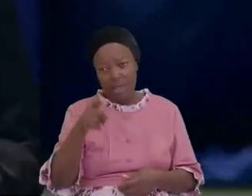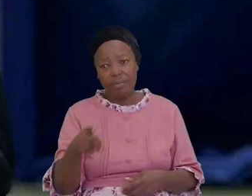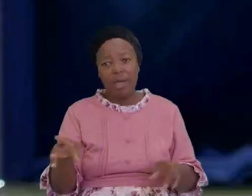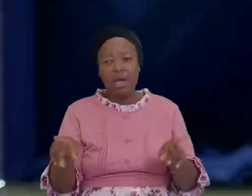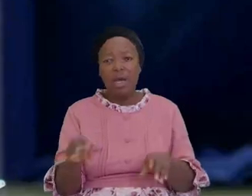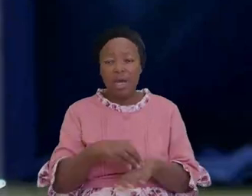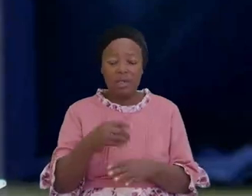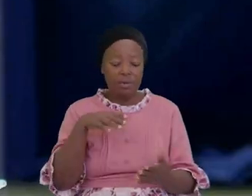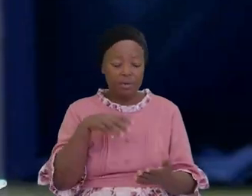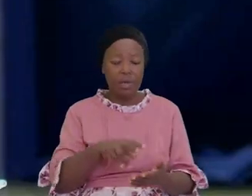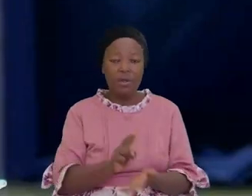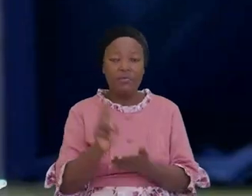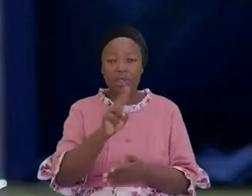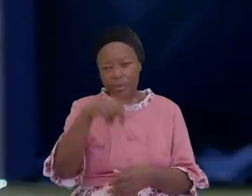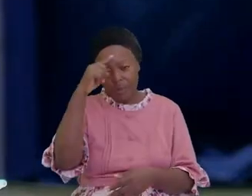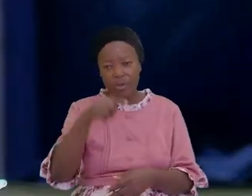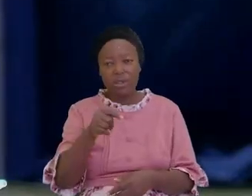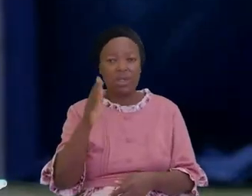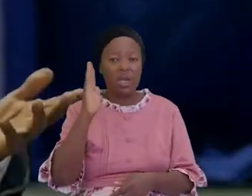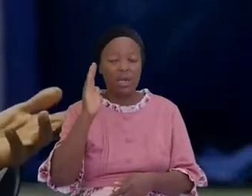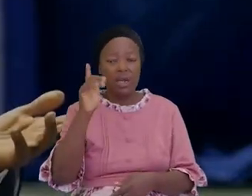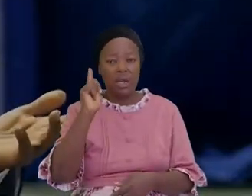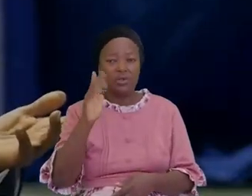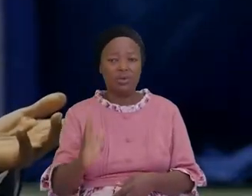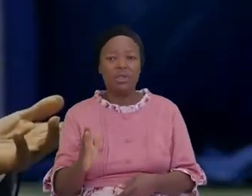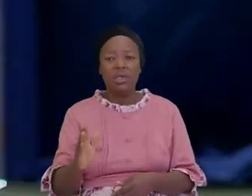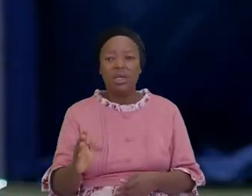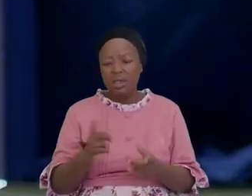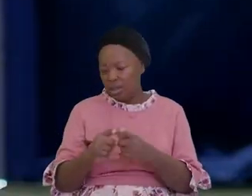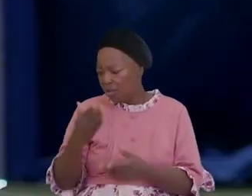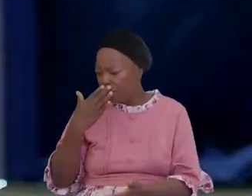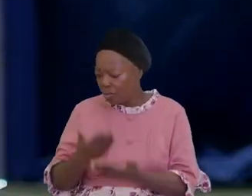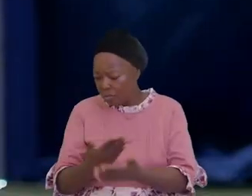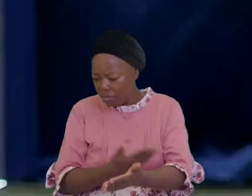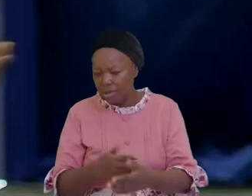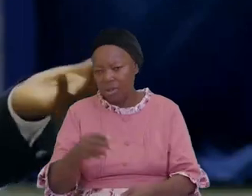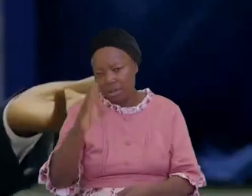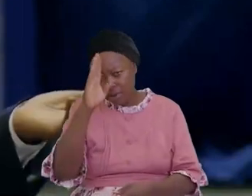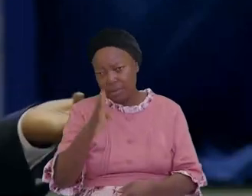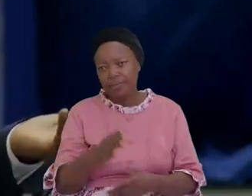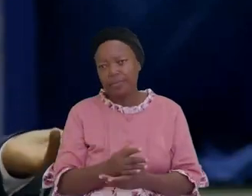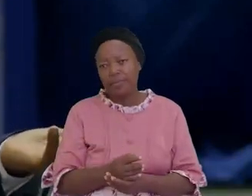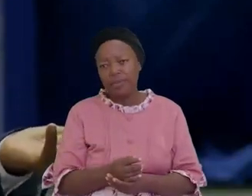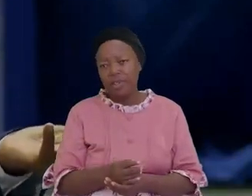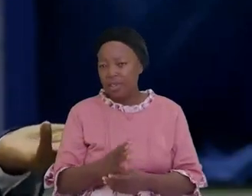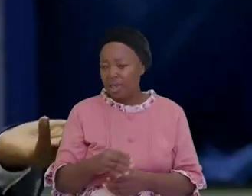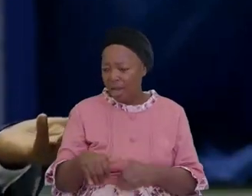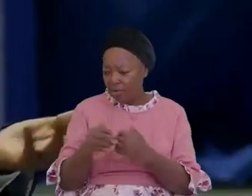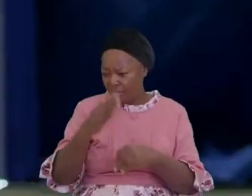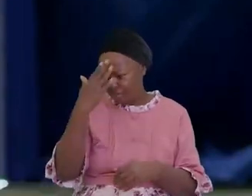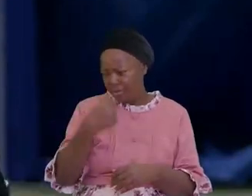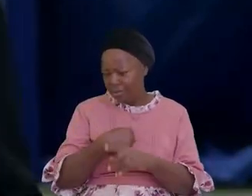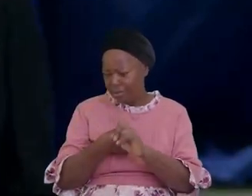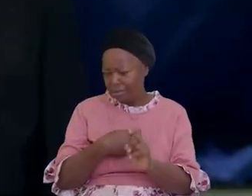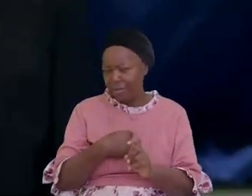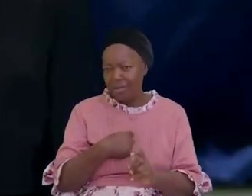ils me voyaient à l'université parce que je continuais à enseigner encore. Ils disaient bonjour, monsieur. J'ai dit, mais comment tu me connais?